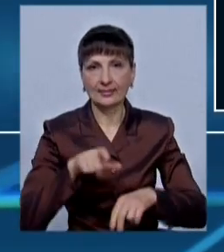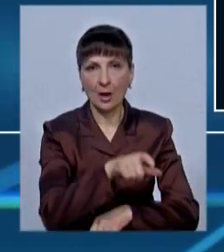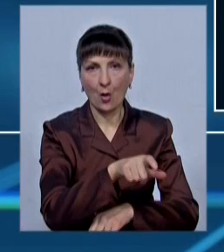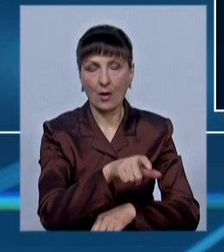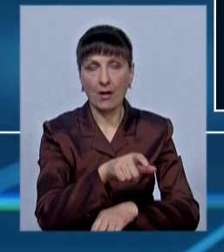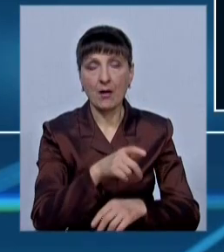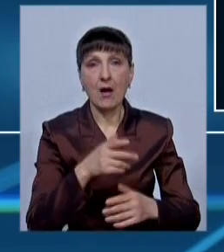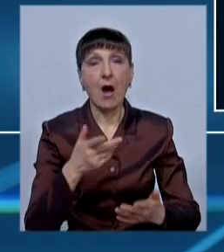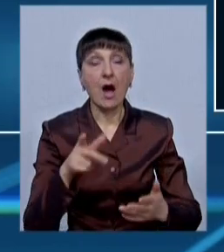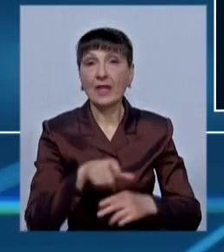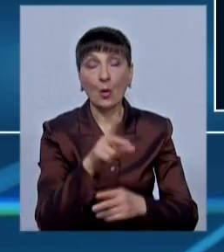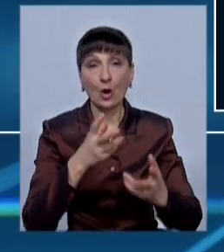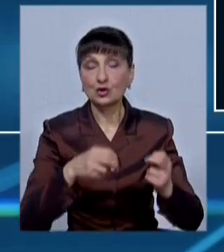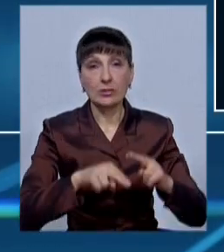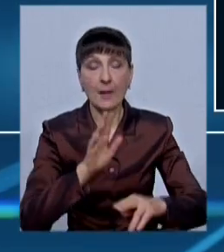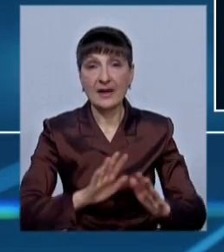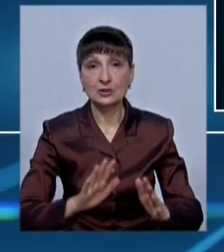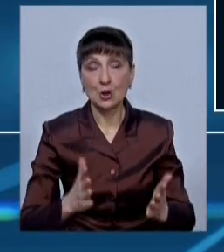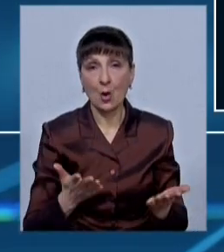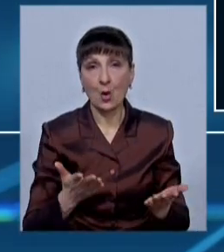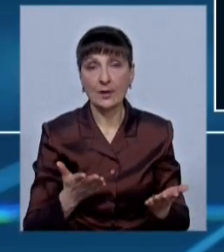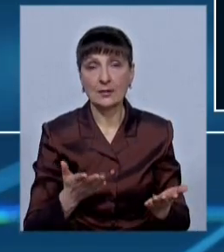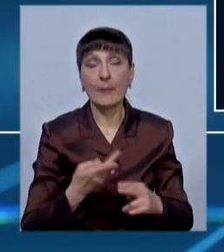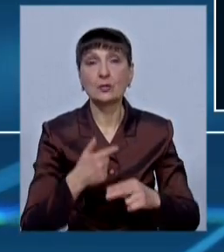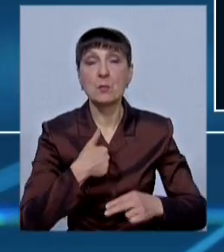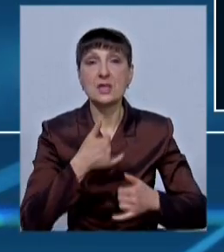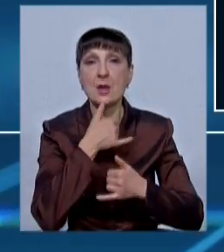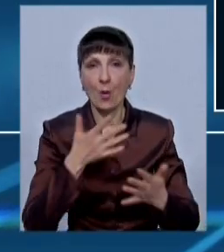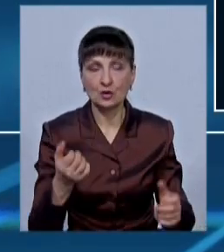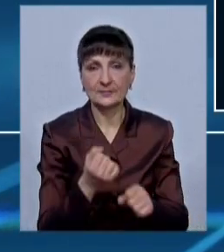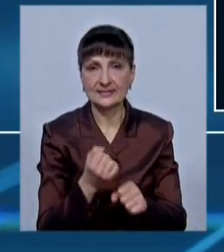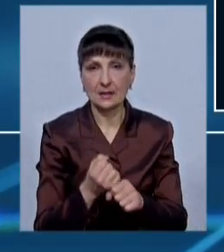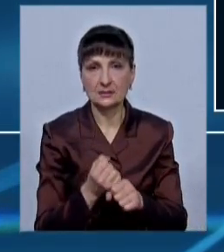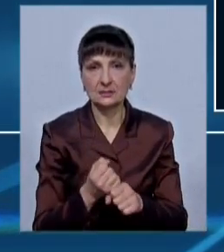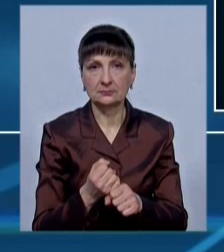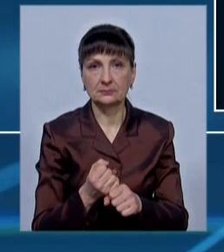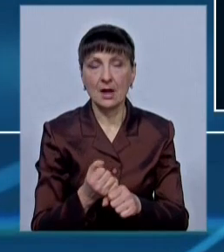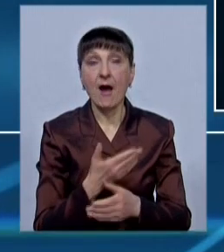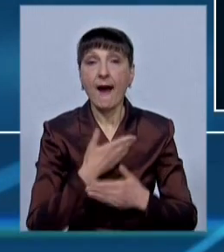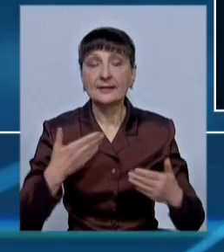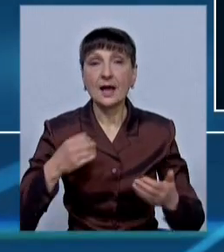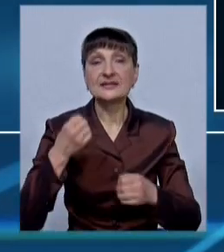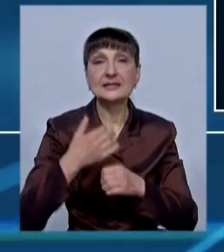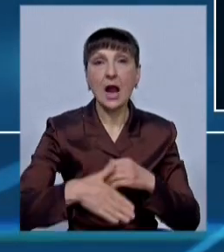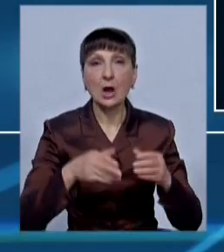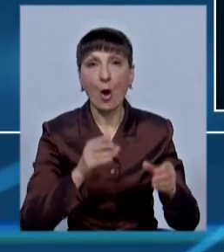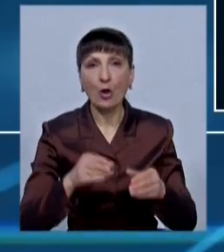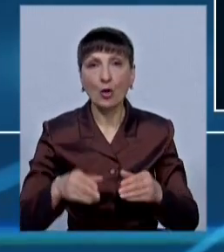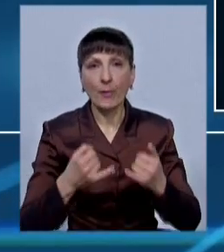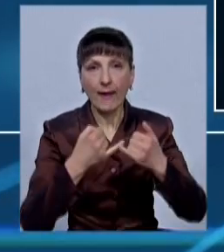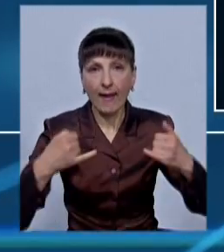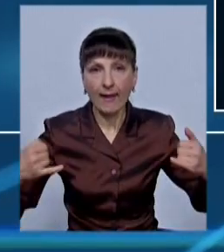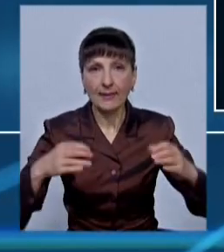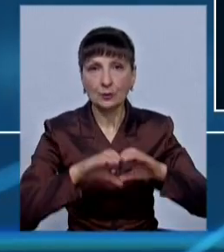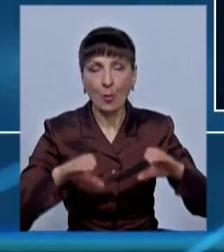знаю, какая-то или кража была денег, или что там, какие процессы были. Но к нам центральное отопление так и не дошло.